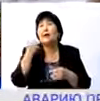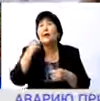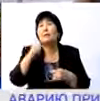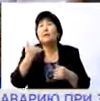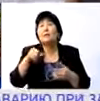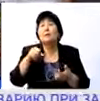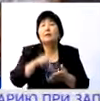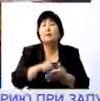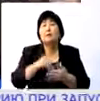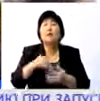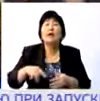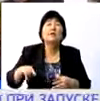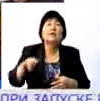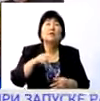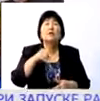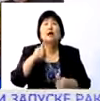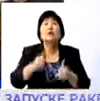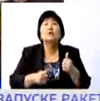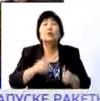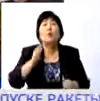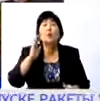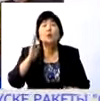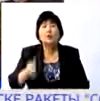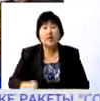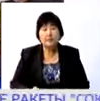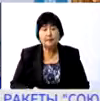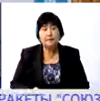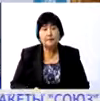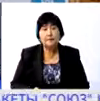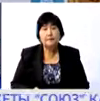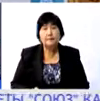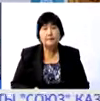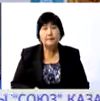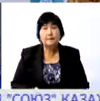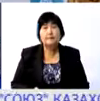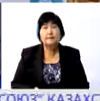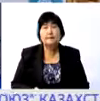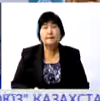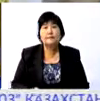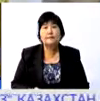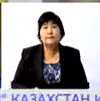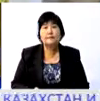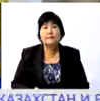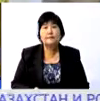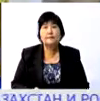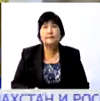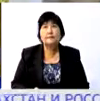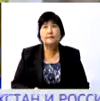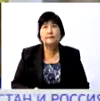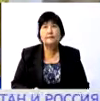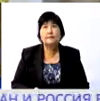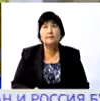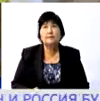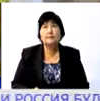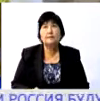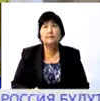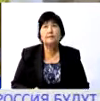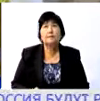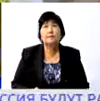теперь примут участие в республиканском конкурсе на там паркинсона у другого автора там старых